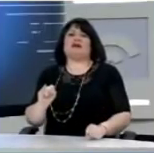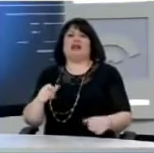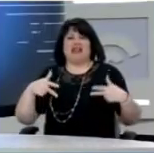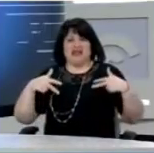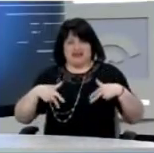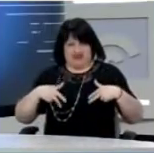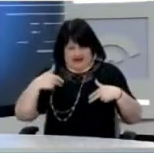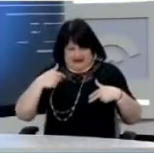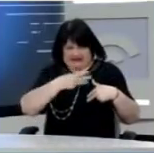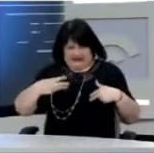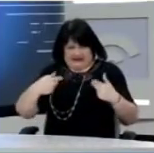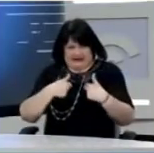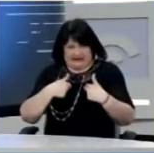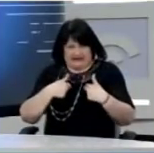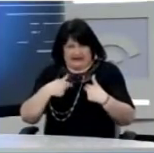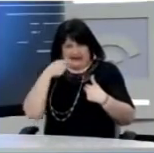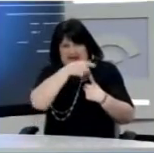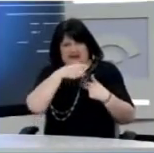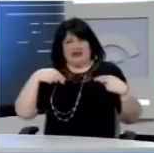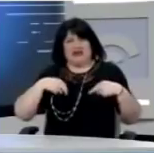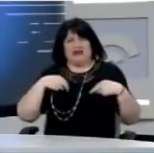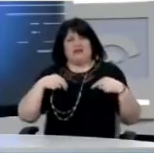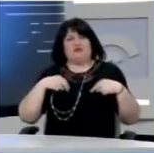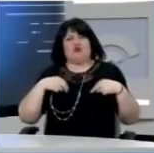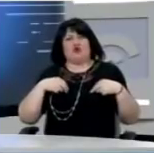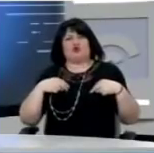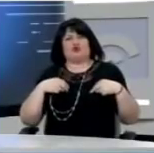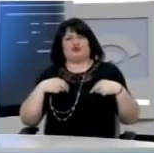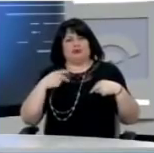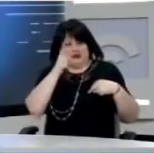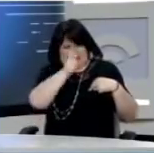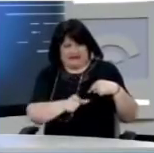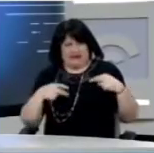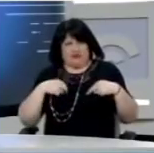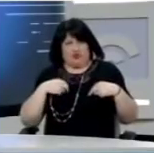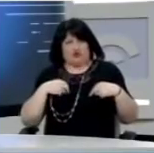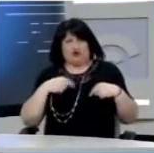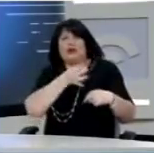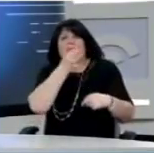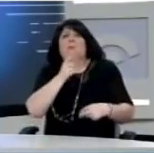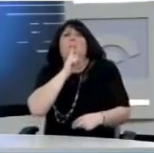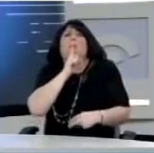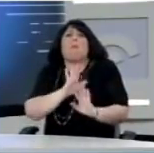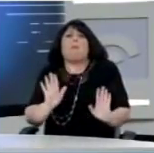ΣΥΡΙΖΑ. Δεν ήσασταν υπουργός της Νέας Δημοκρατίας τότε? Δεν σας είδαμε να λέτε κουβέντα